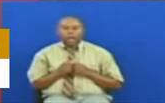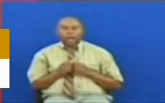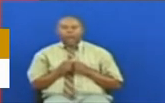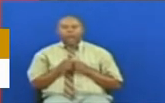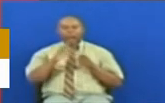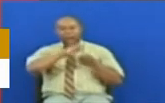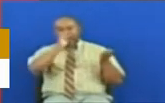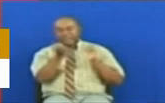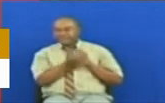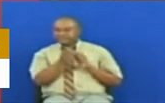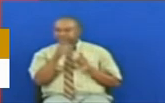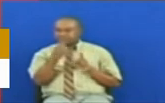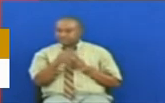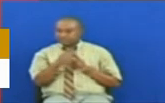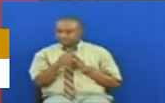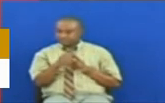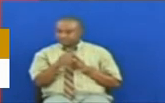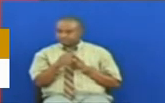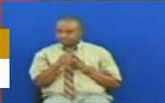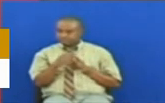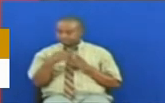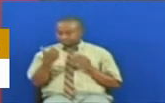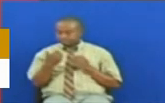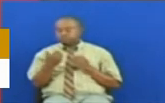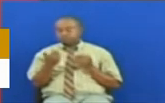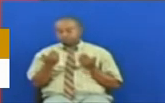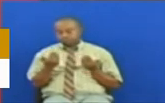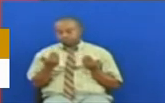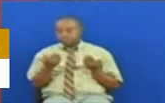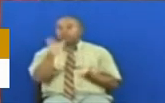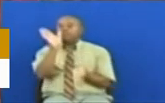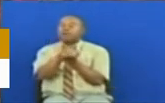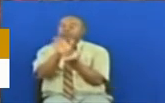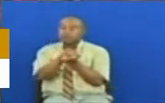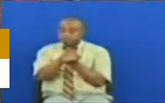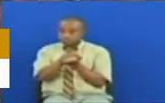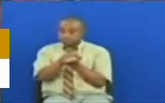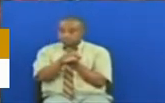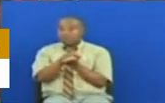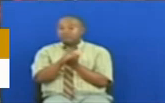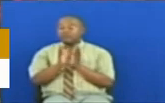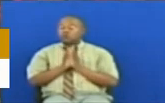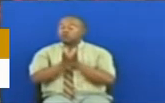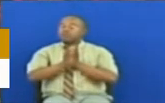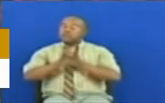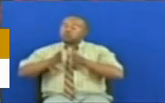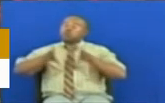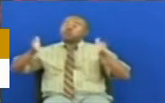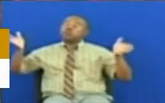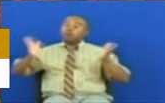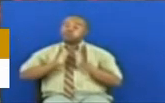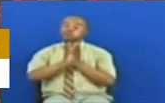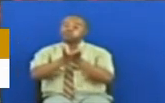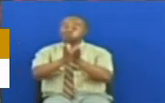tafsiri ya kakas, ule mzoga wa papa. Papa, mameli haya makubwa hasa hawa wanaokuja kuingia